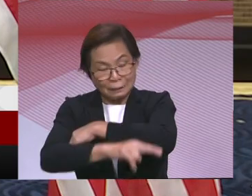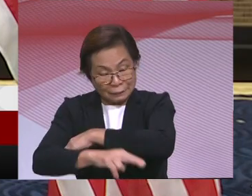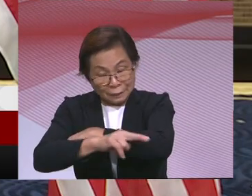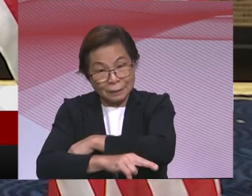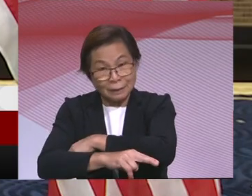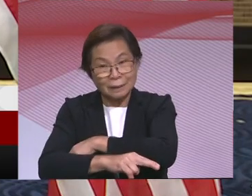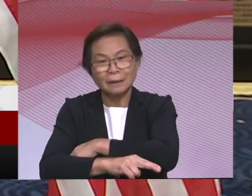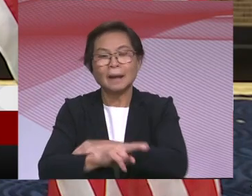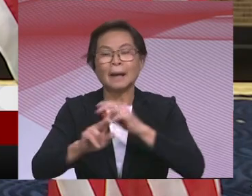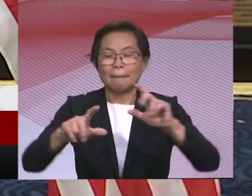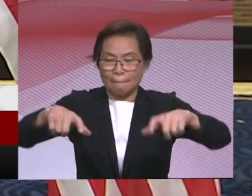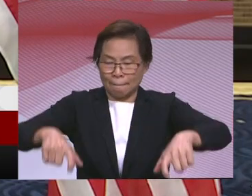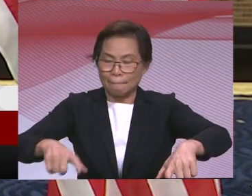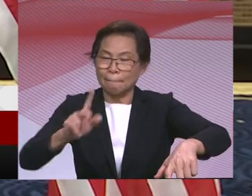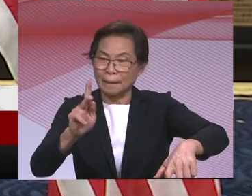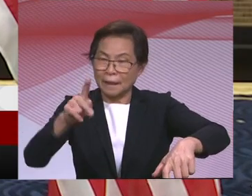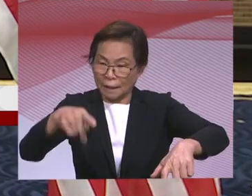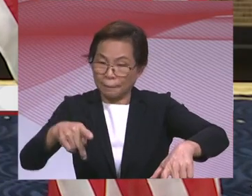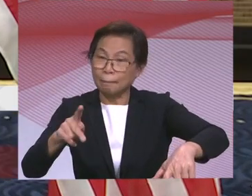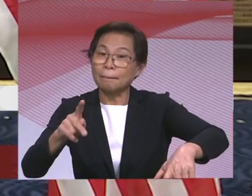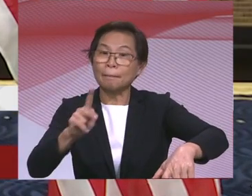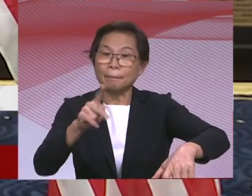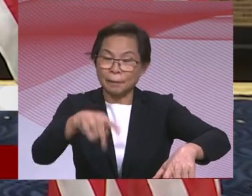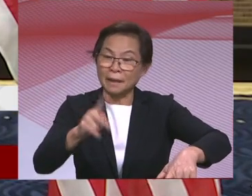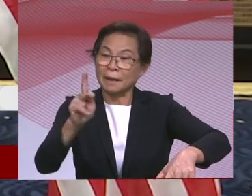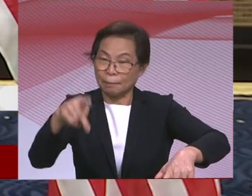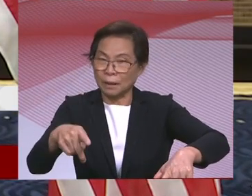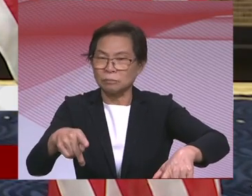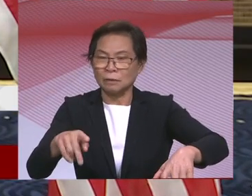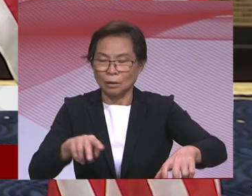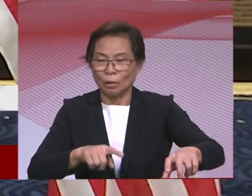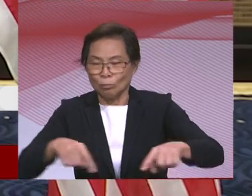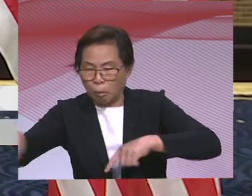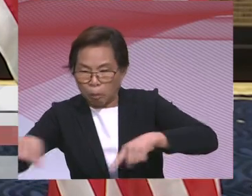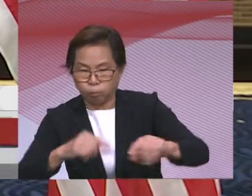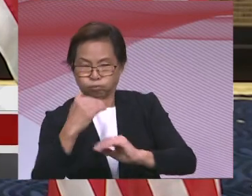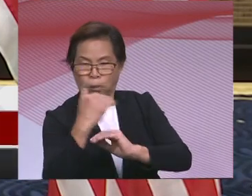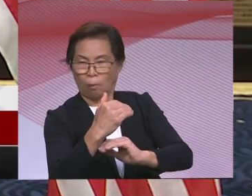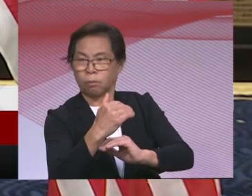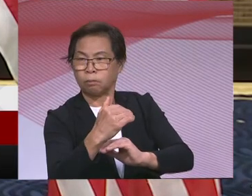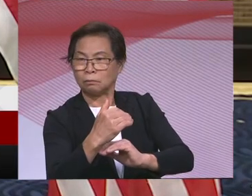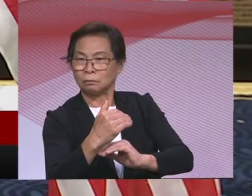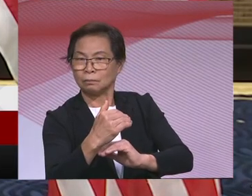dilaksanakan PCP pergerakkan Anda adalah terhadap terhadap di dalam